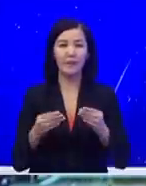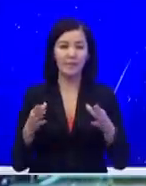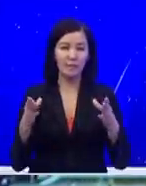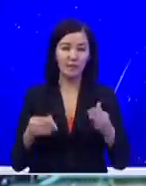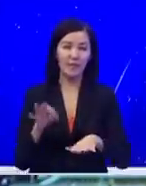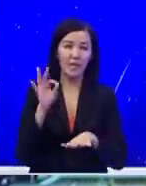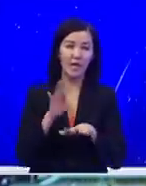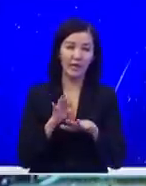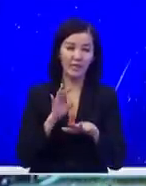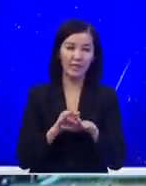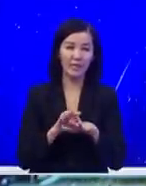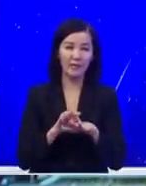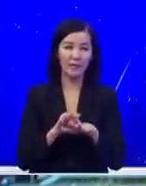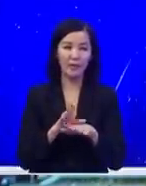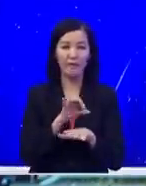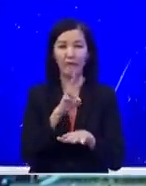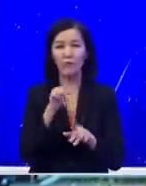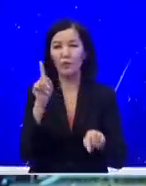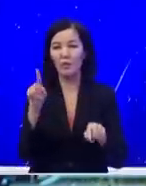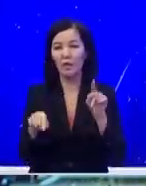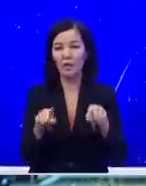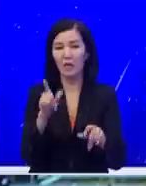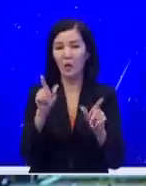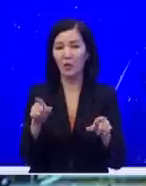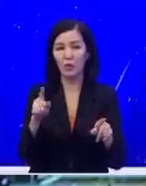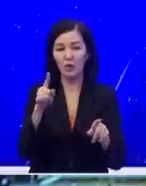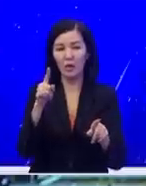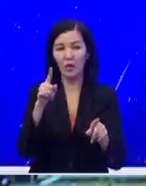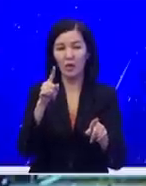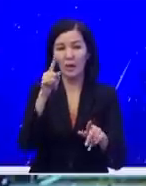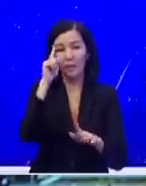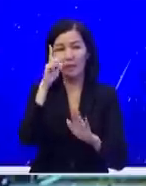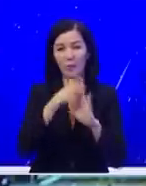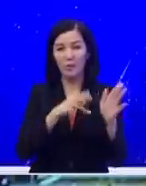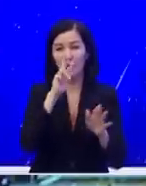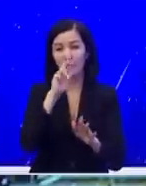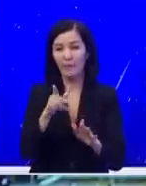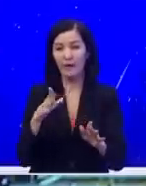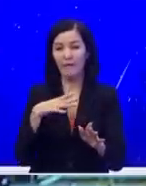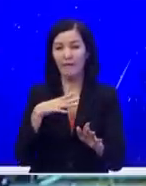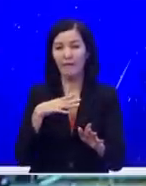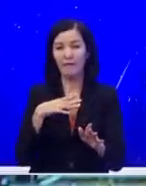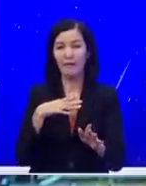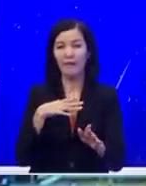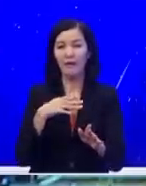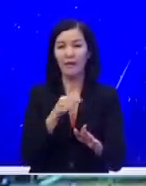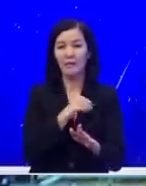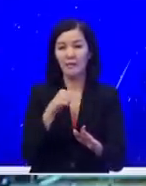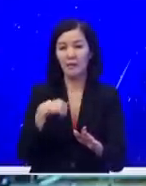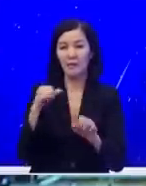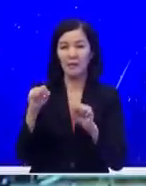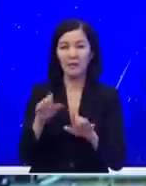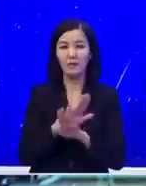Послабление карантинных мер в июне некоторые люди поняли неправильно, перестали соблюдать социальную дистанцию и даже пренебрегали